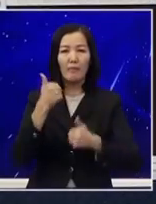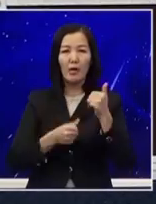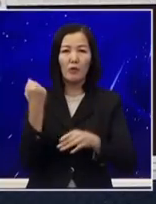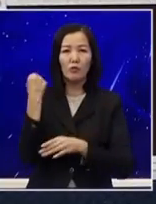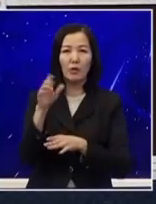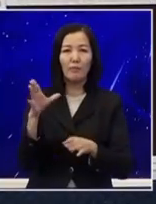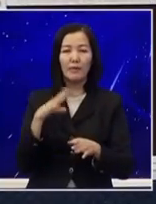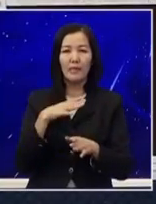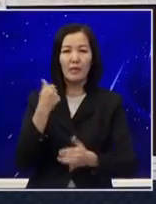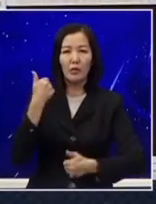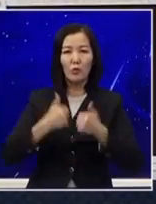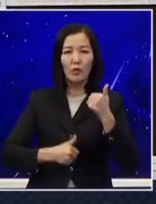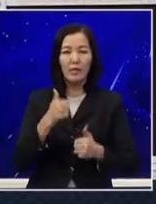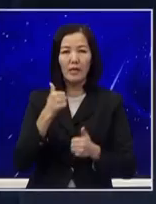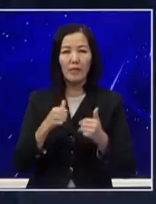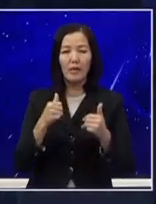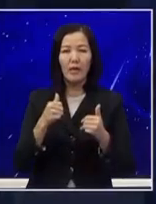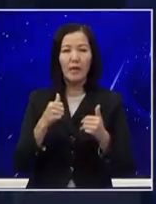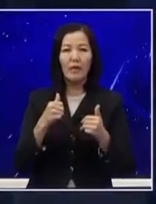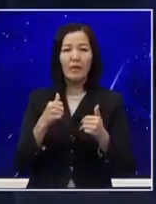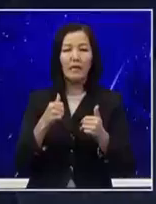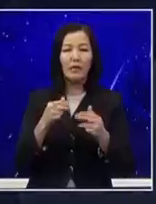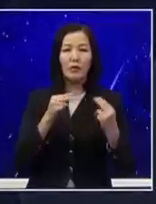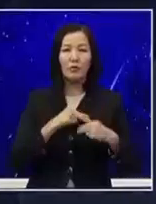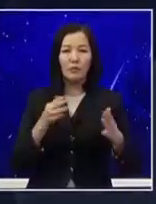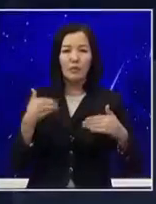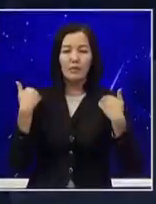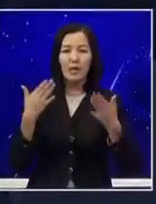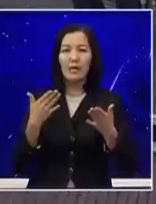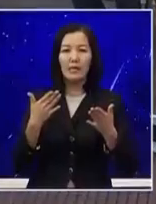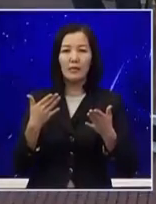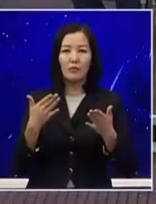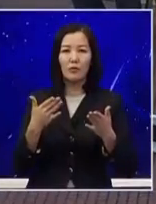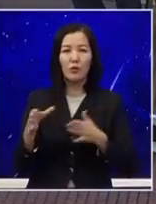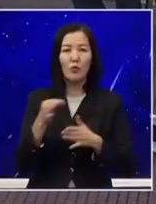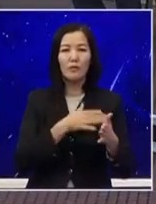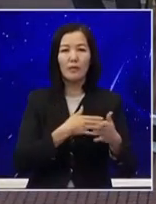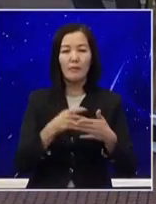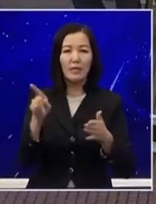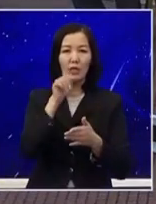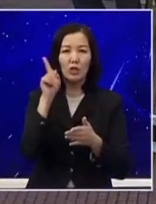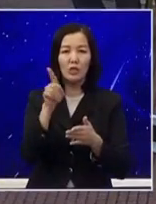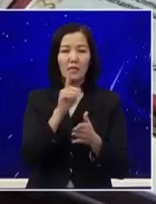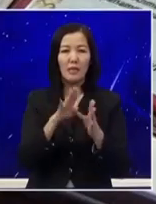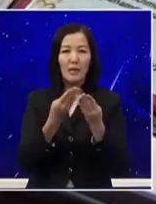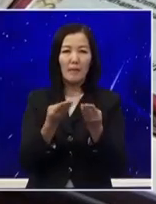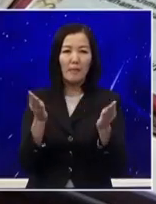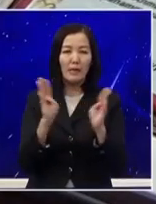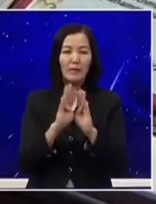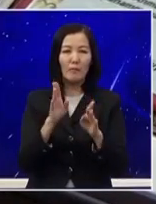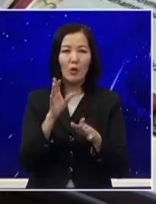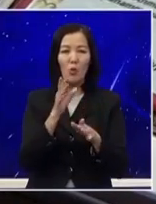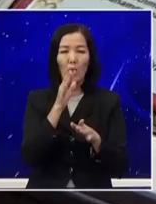талабы бойынша еріктілер өңірде атқарған жұмыстарын көрсетеді. Облыстағы белсенді жастар пандемия кезінде тұрғындарға